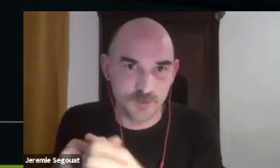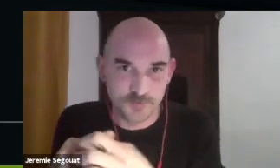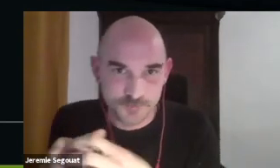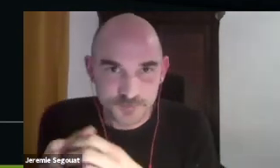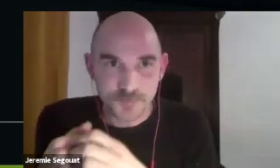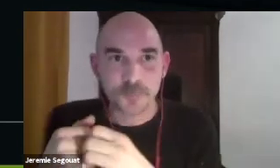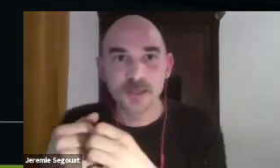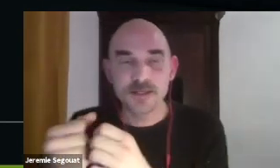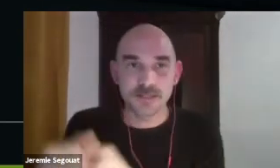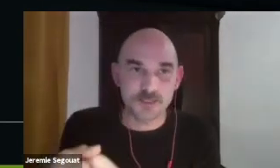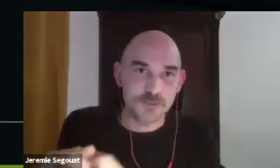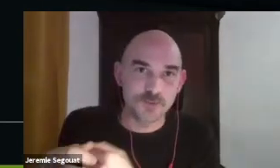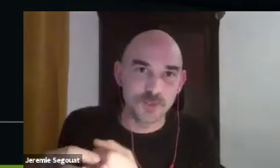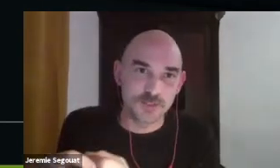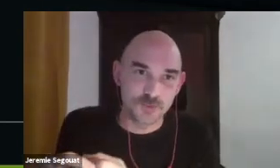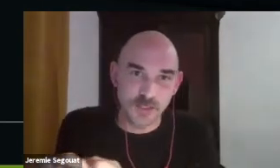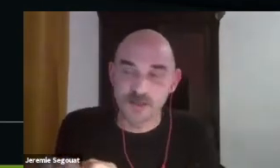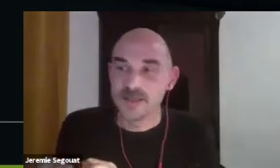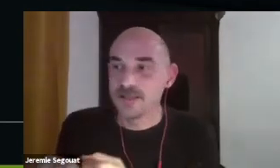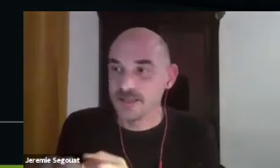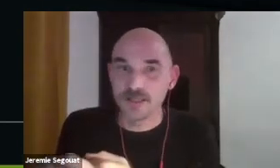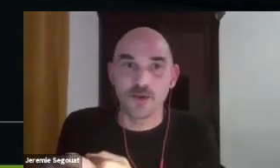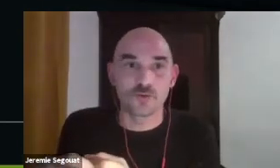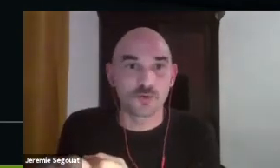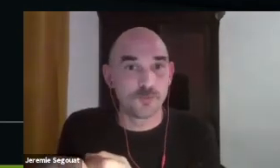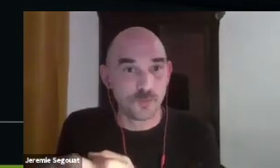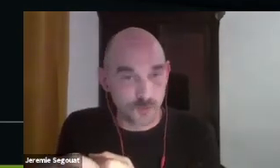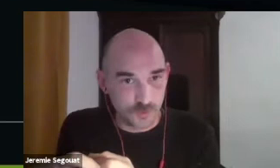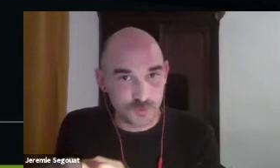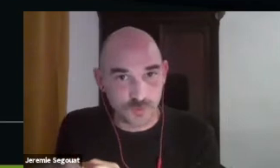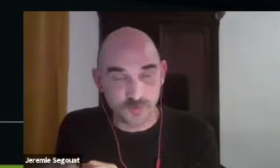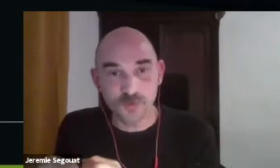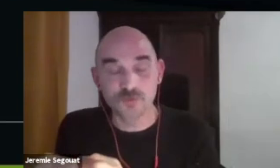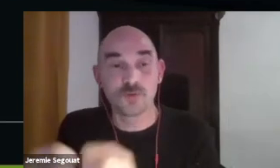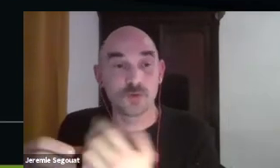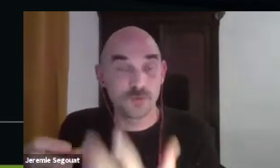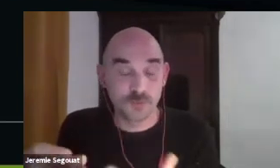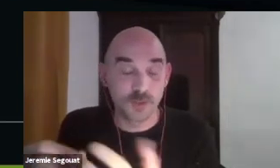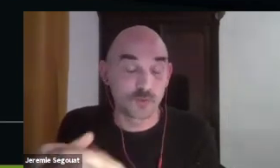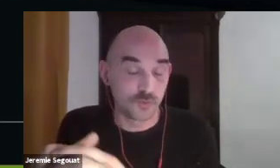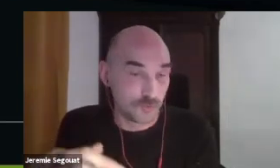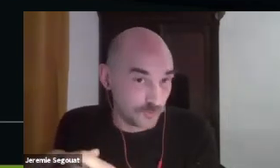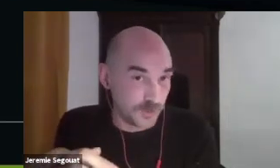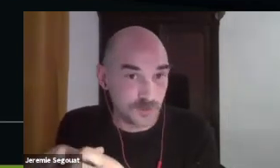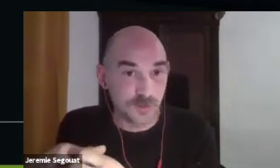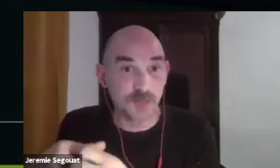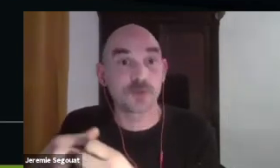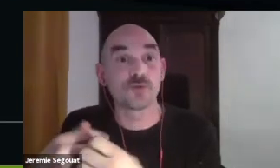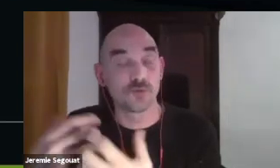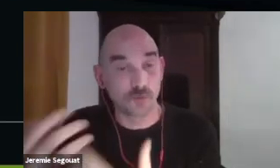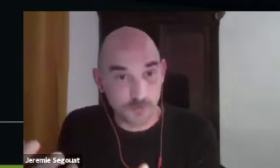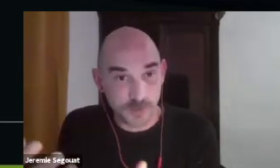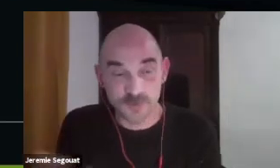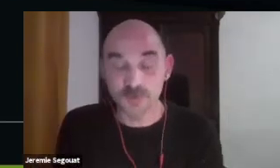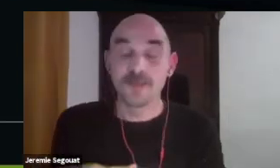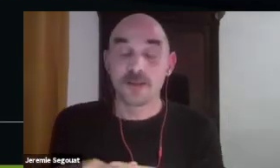avec la personne cet espace communicationnel il est entre locuteur sur aveugle donc comme on l'a vu il peut être entre deux personnes il peut être